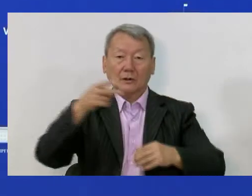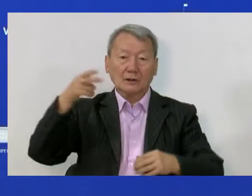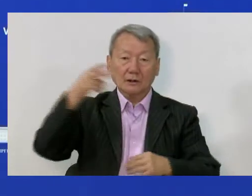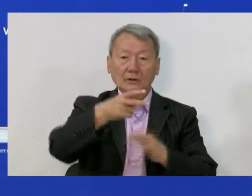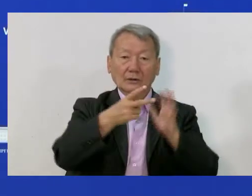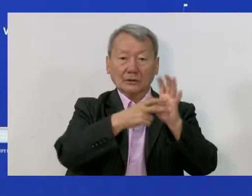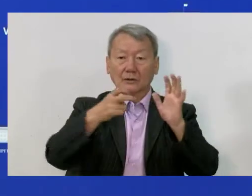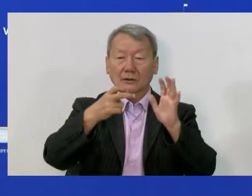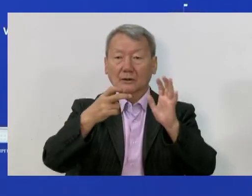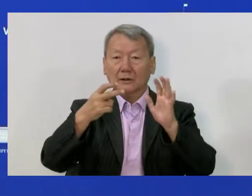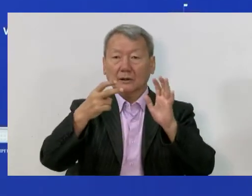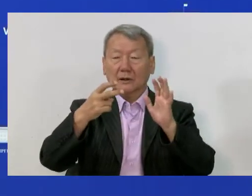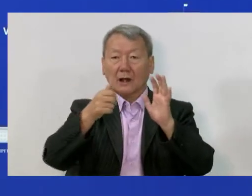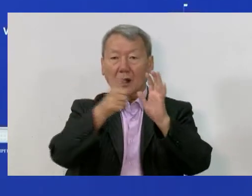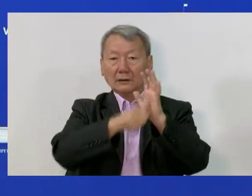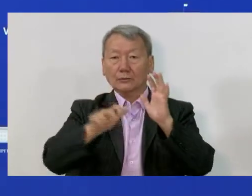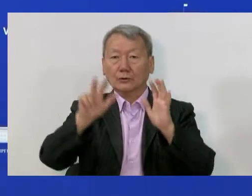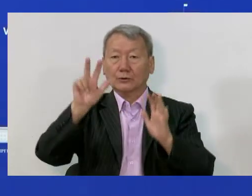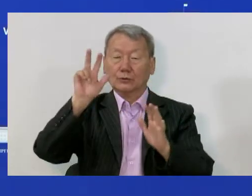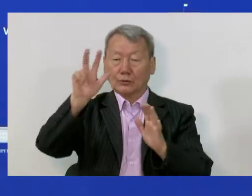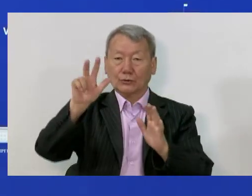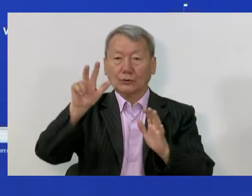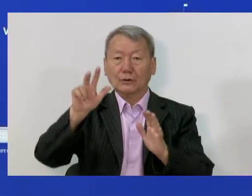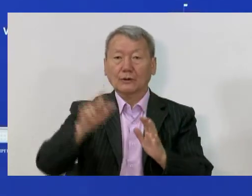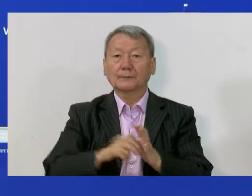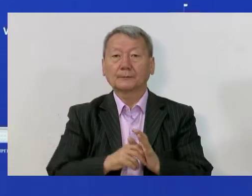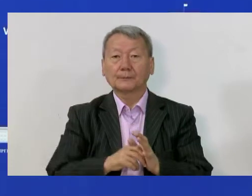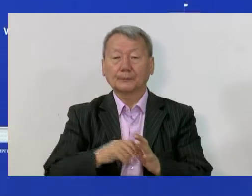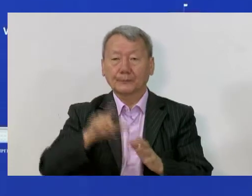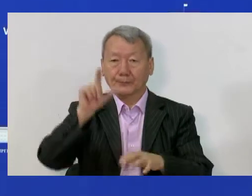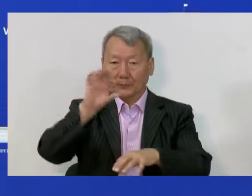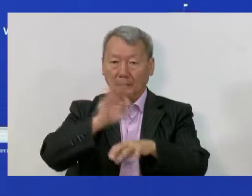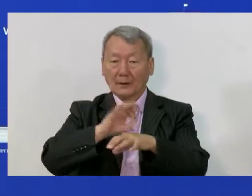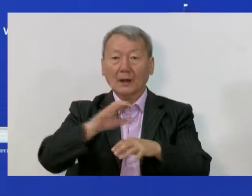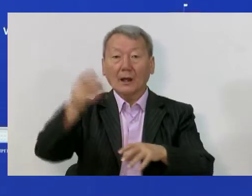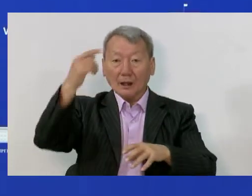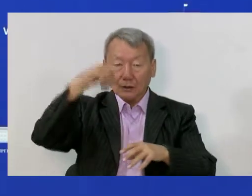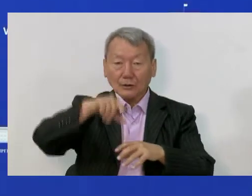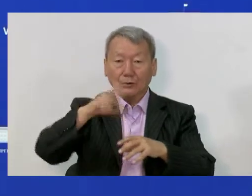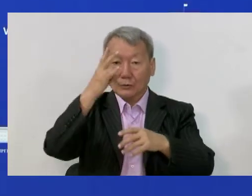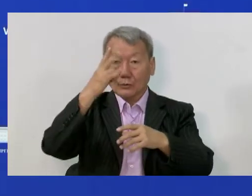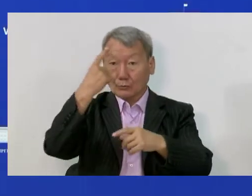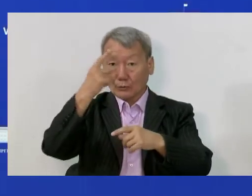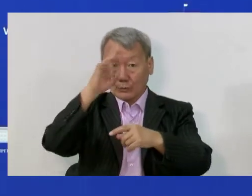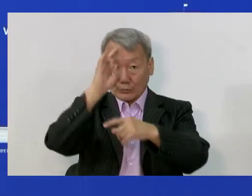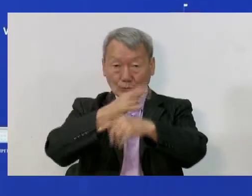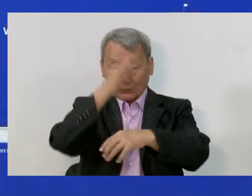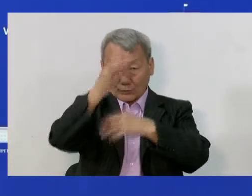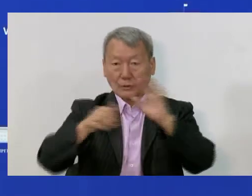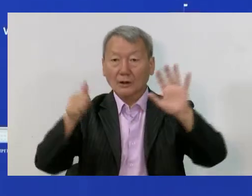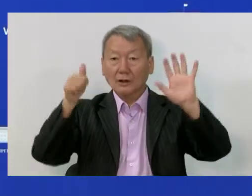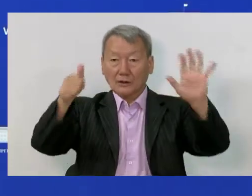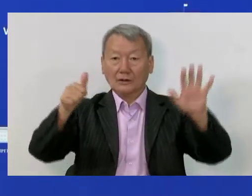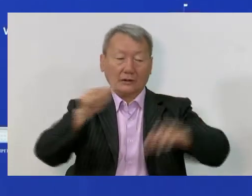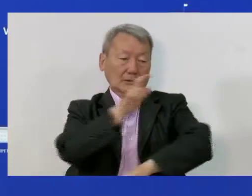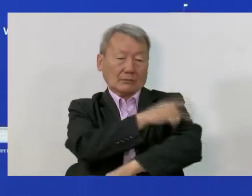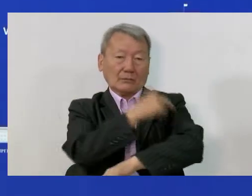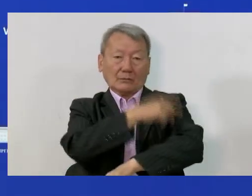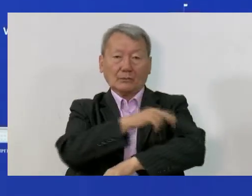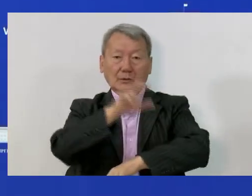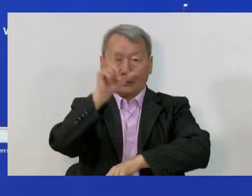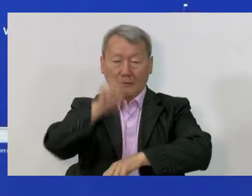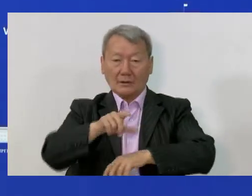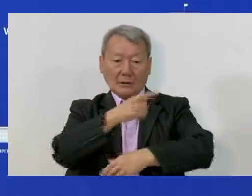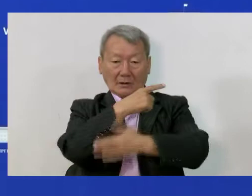,768 ұшыр қатталды. Аларын үшінен бір сұтқада 6 медицинал қызматкер